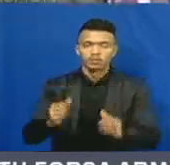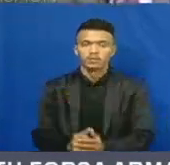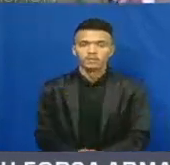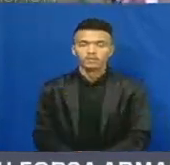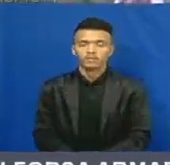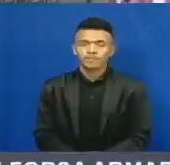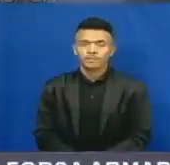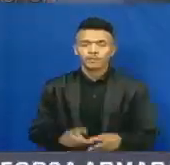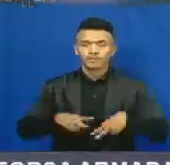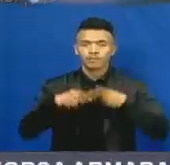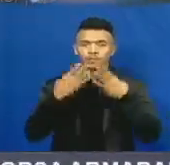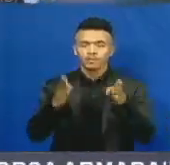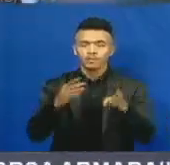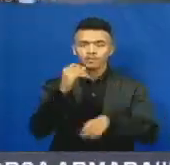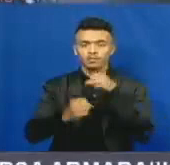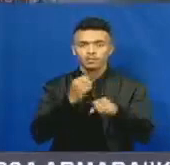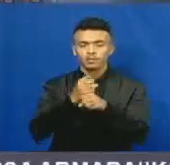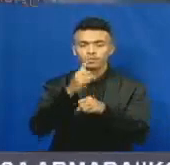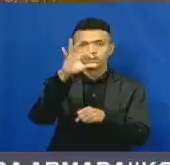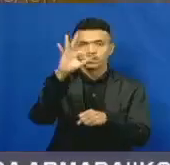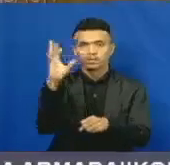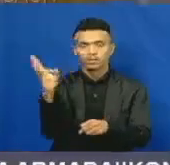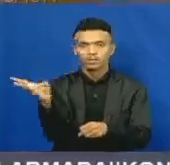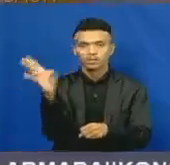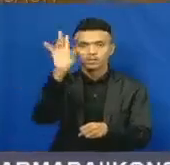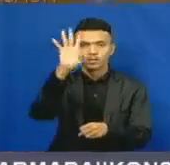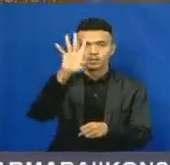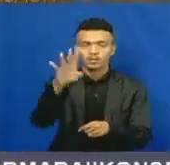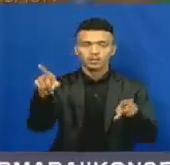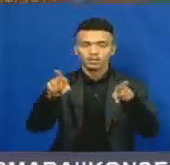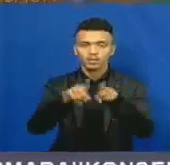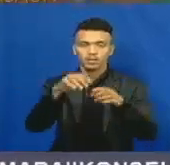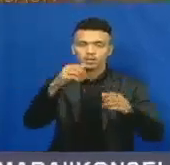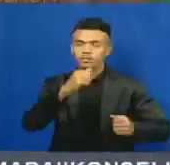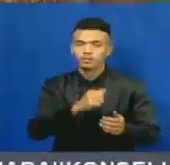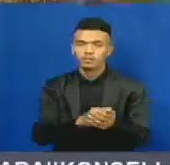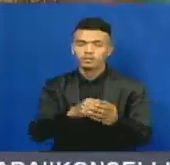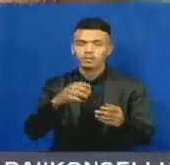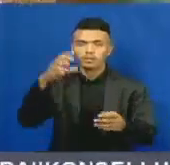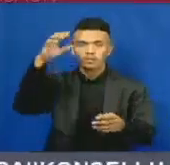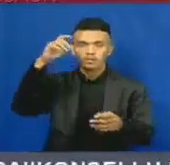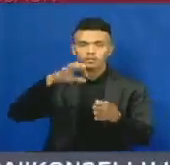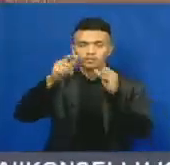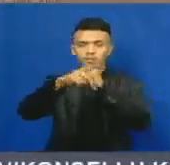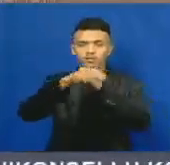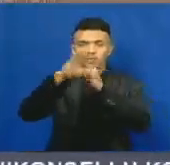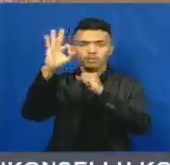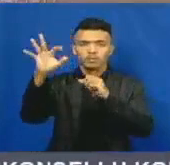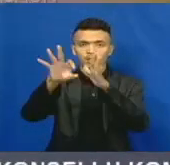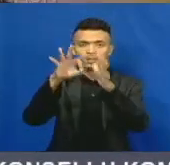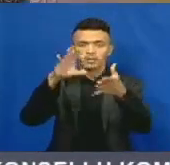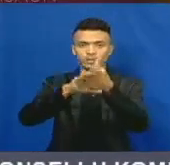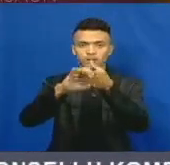Entretanto, saudoso limaun ihatinen reunida atusia hitunulu resinghat sayhanesan militante Fretelin nebehetan kartaun